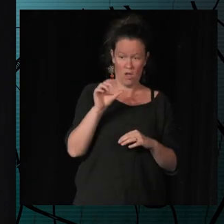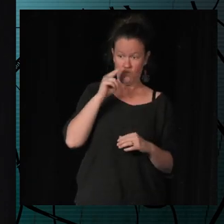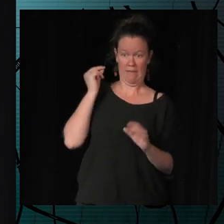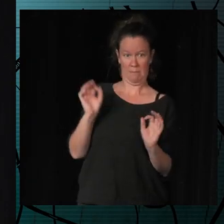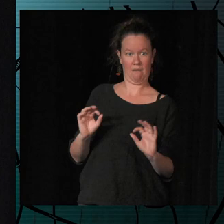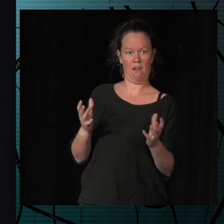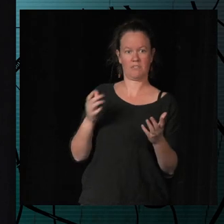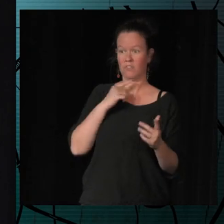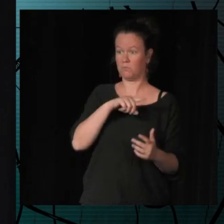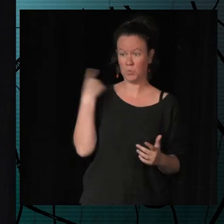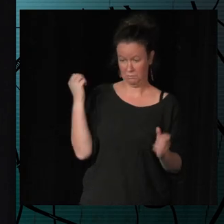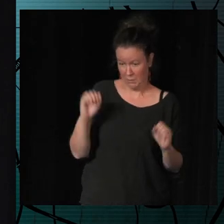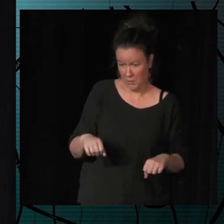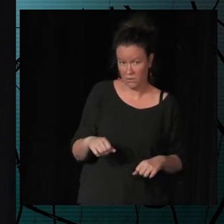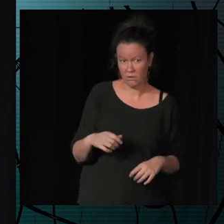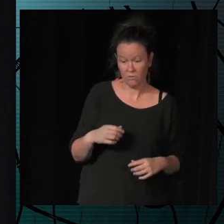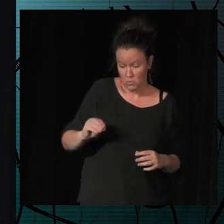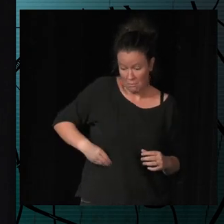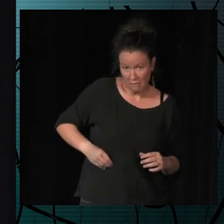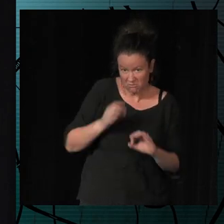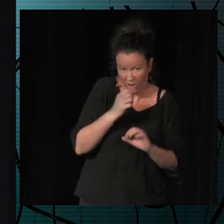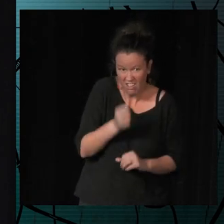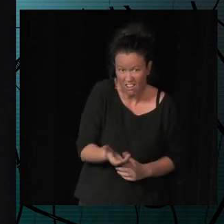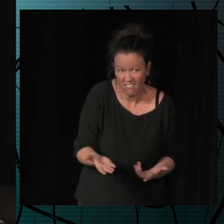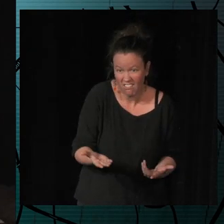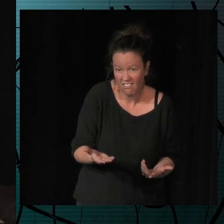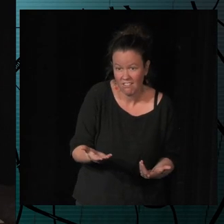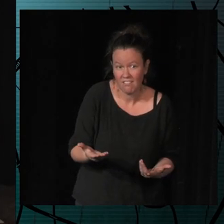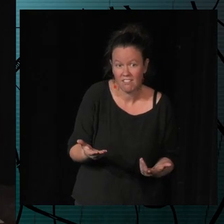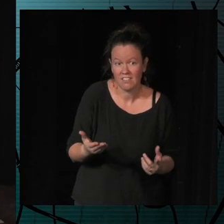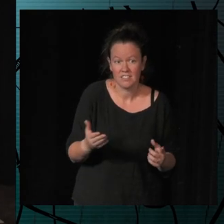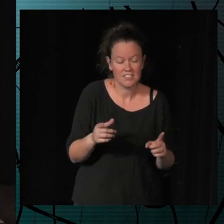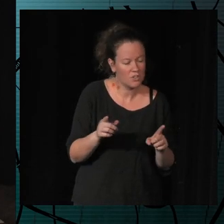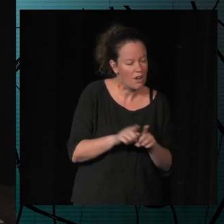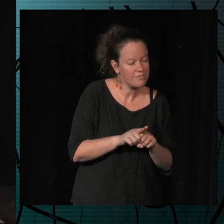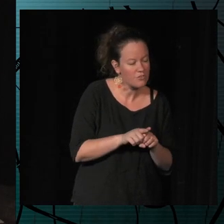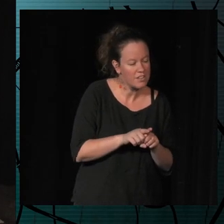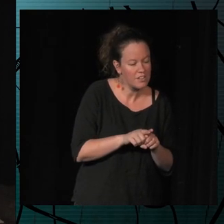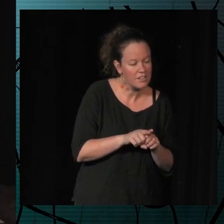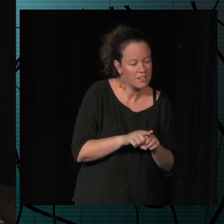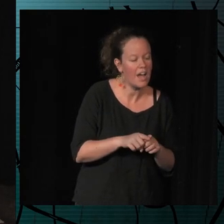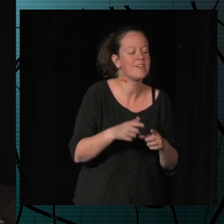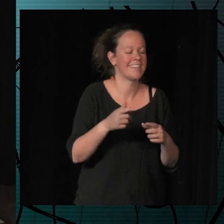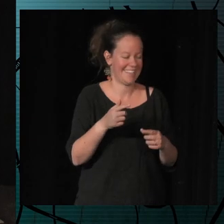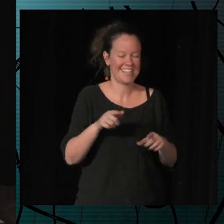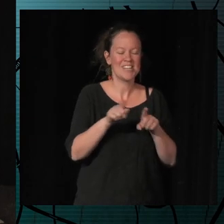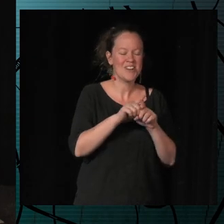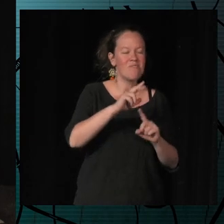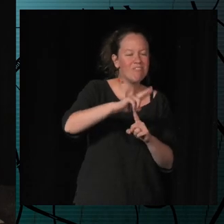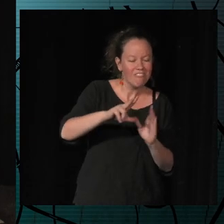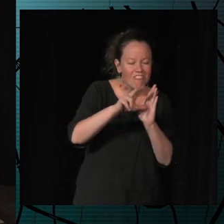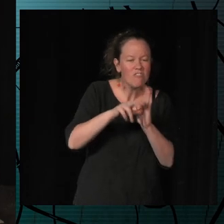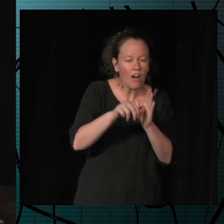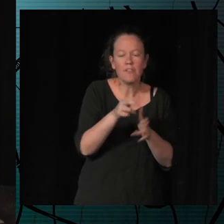complètement euh voilà c'est c'est une cible de fit fored hein c'est c'est exactement ça et dans House of the Dead c'est exactement ça on tire dessus avec un un